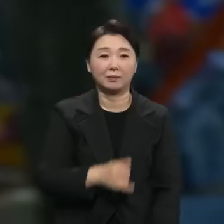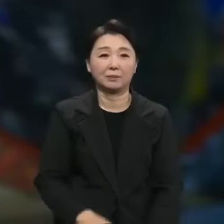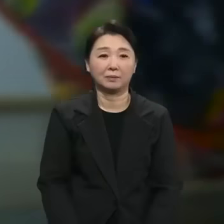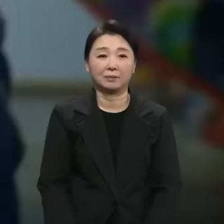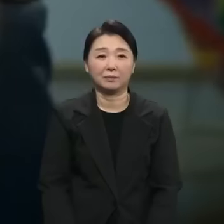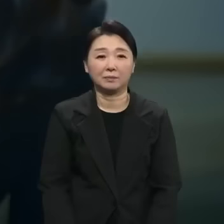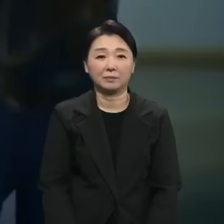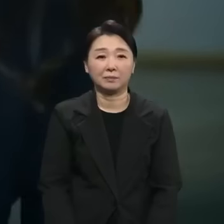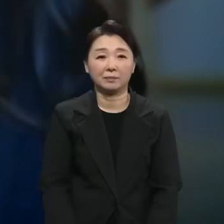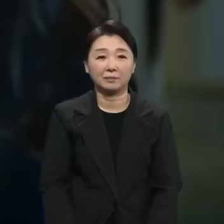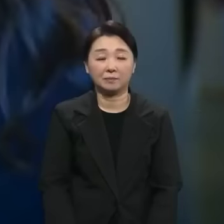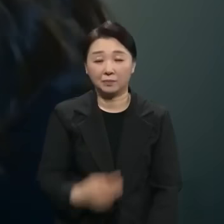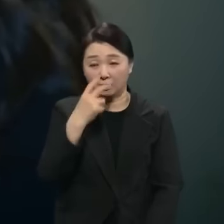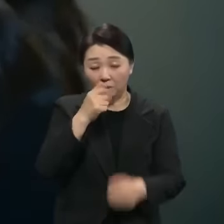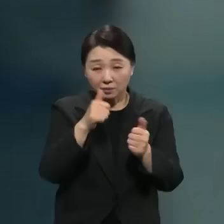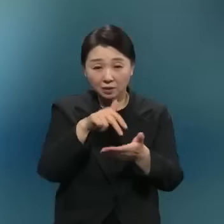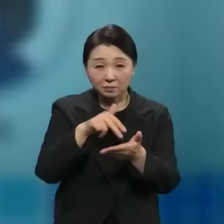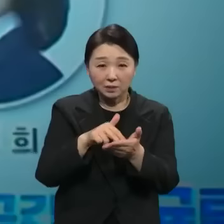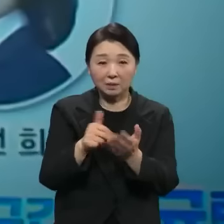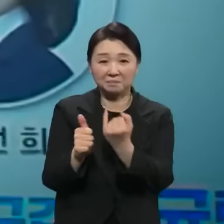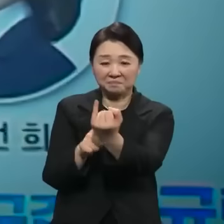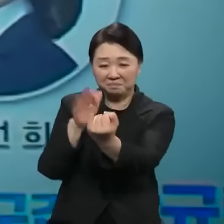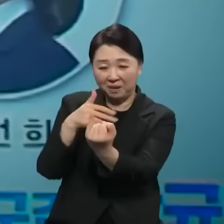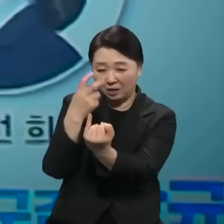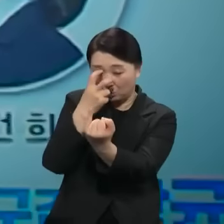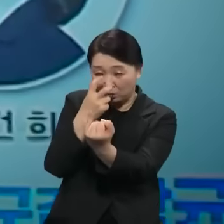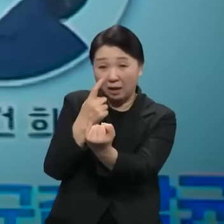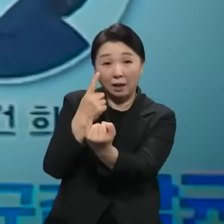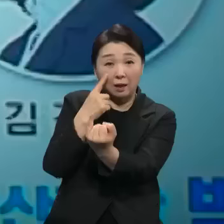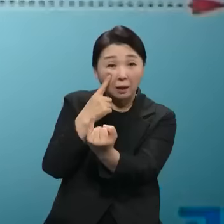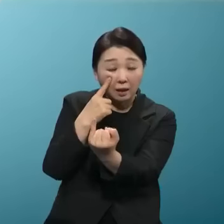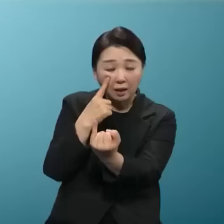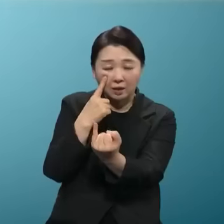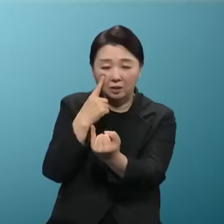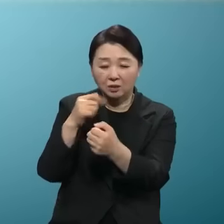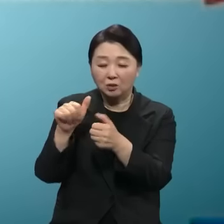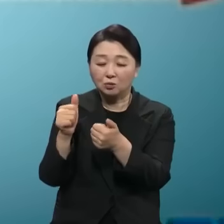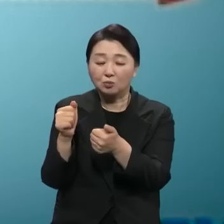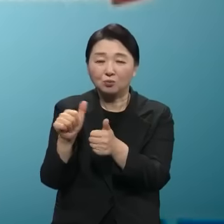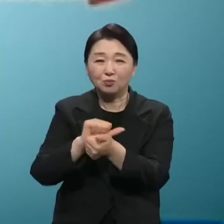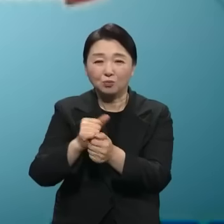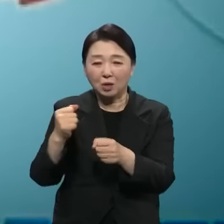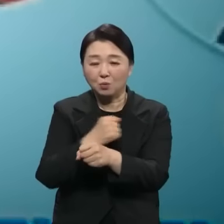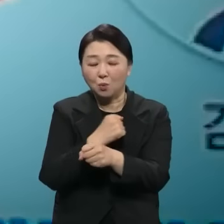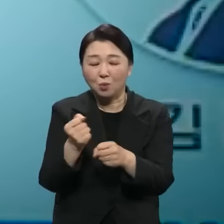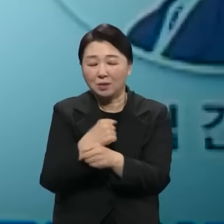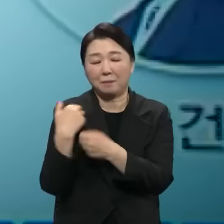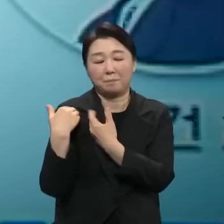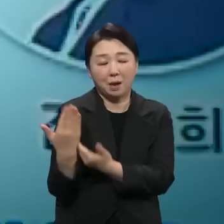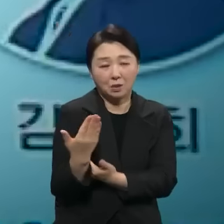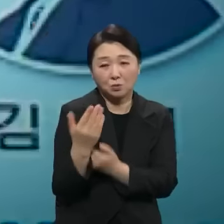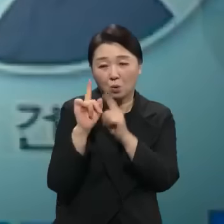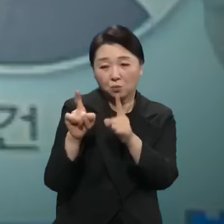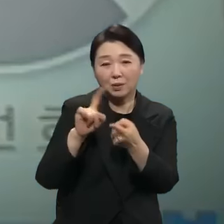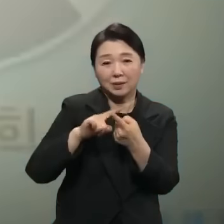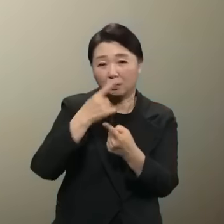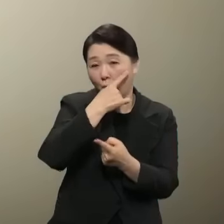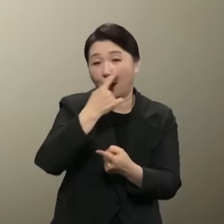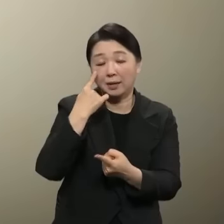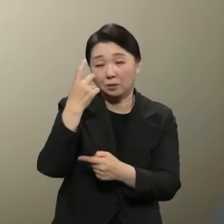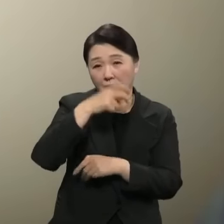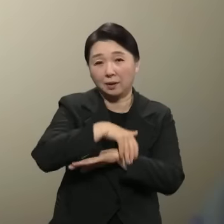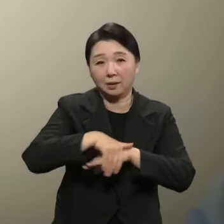보입니다. 검찰은 김 여사를 조사하게 되면 주가 조작 공모 여부와 방조 의혹에 대해 확인할 방침입니다.